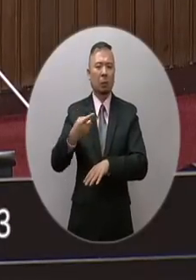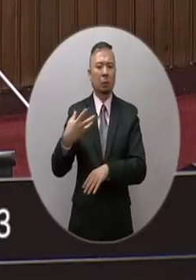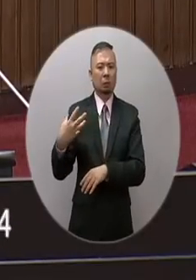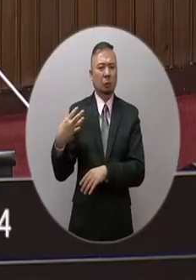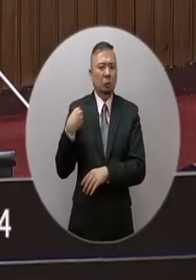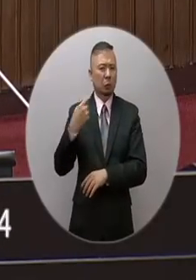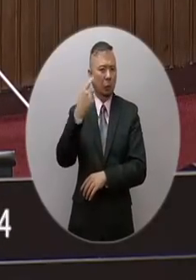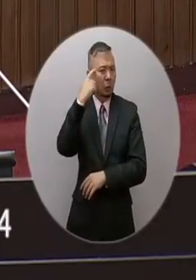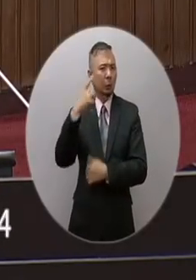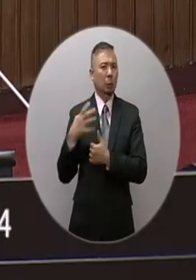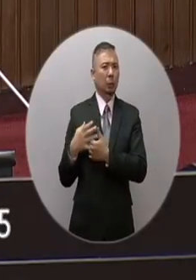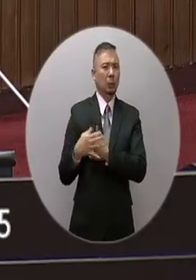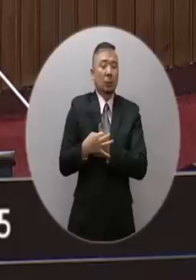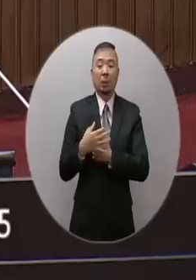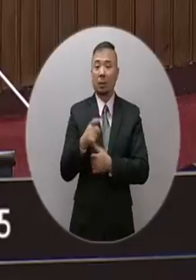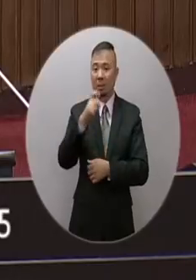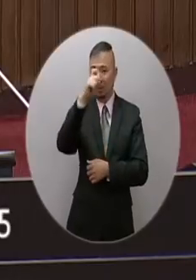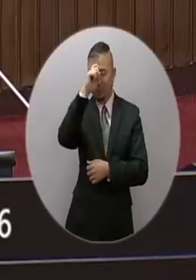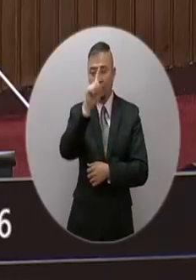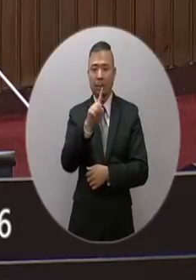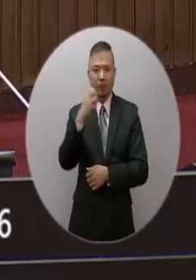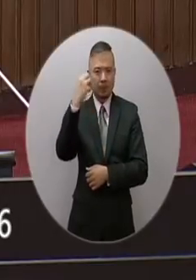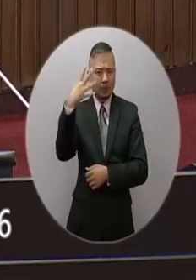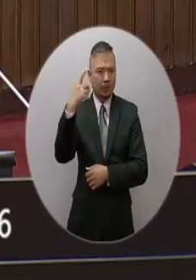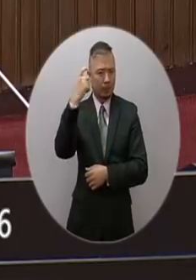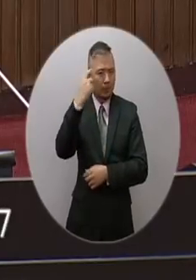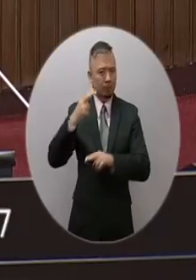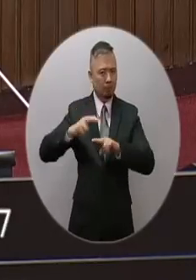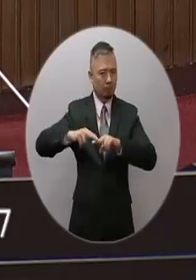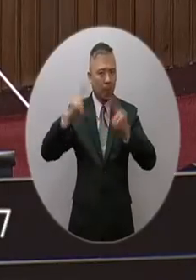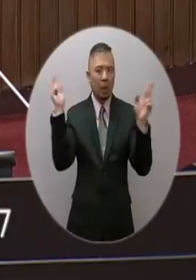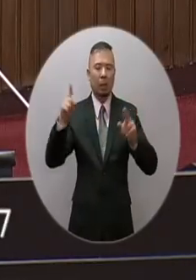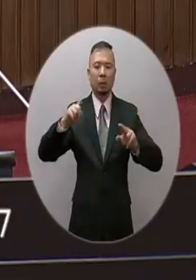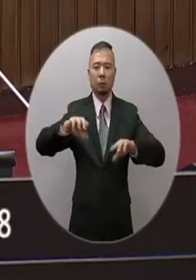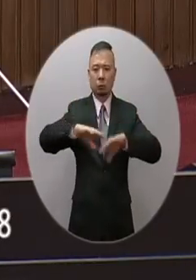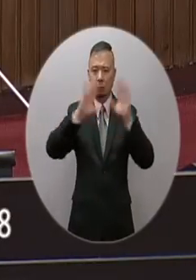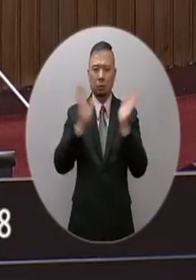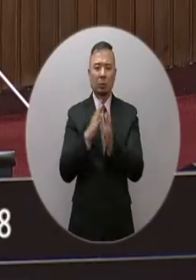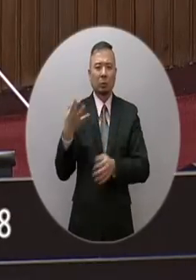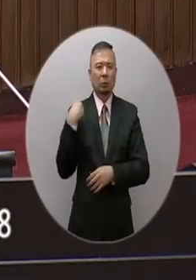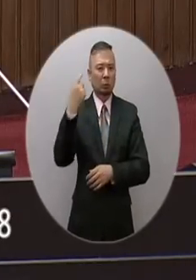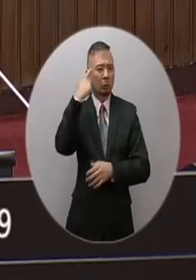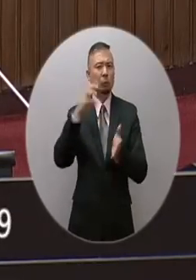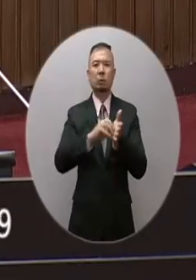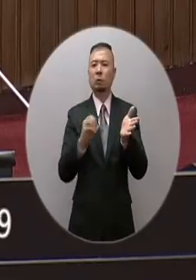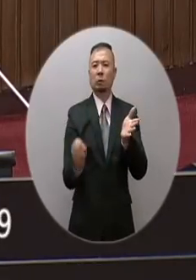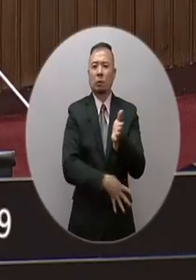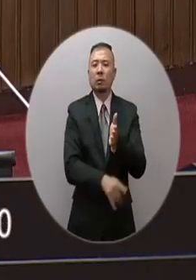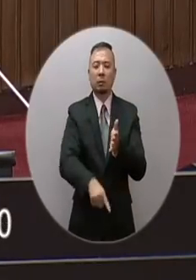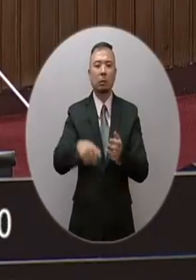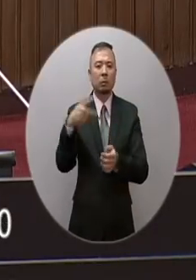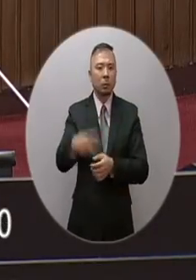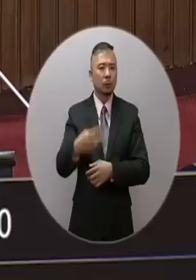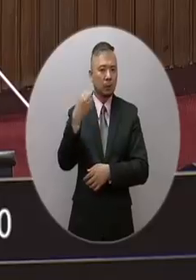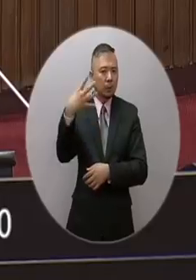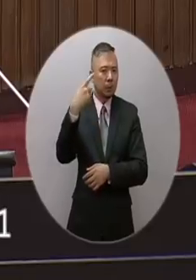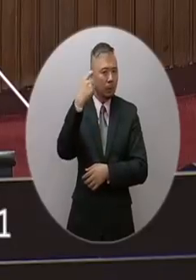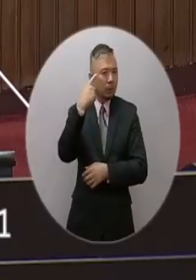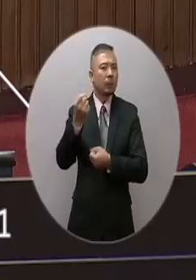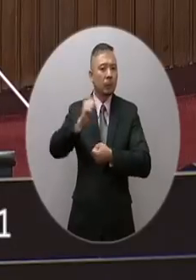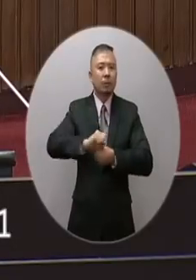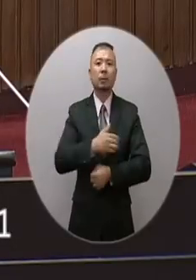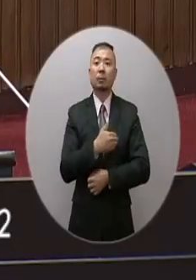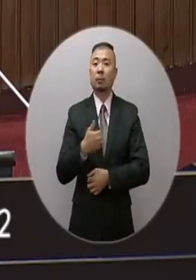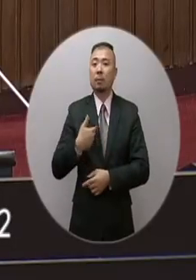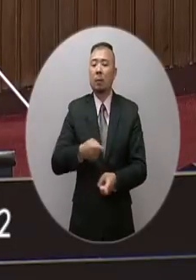解放思想，归零思考，才有解决的可能。候选人几万